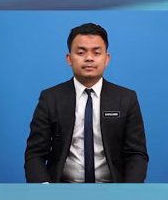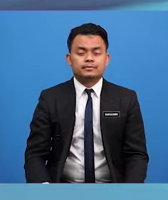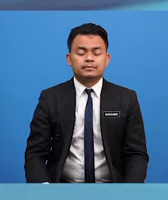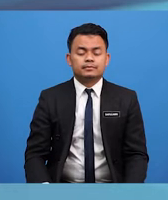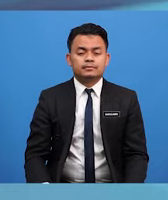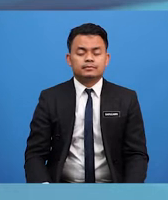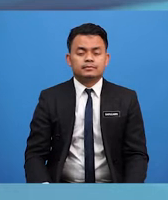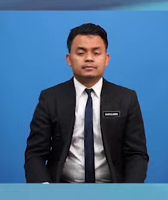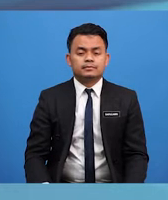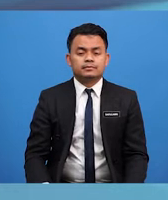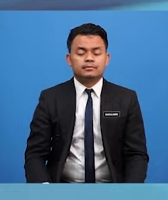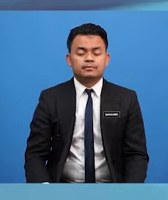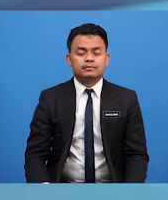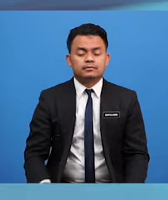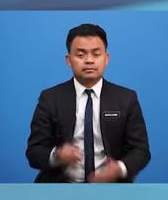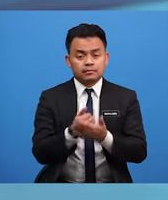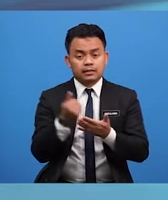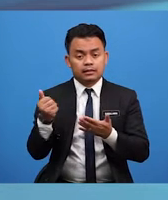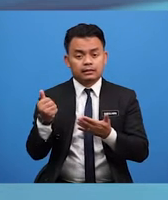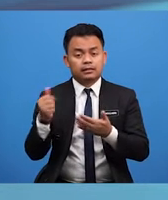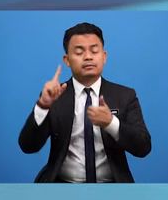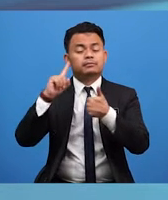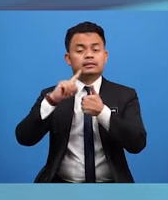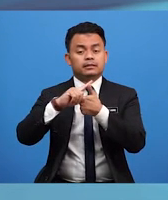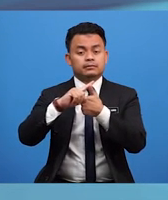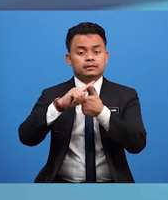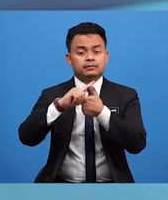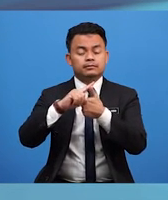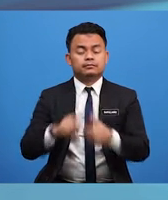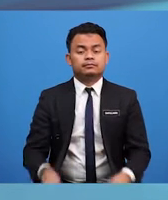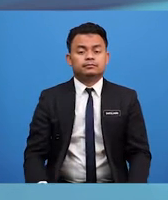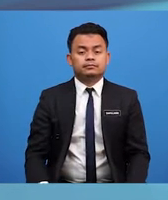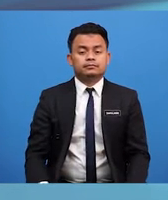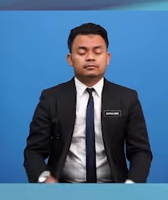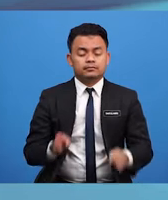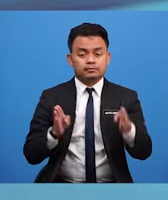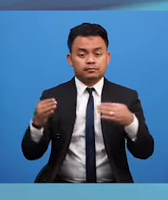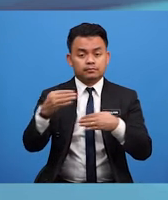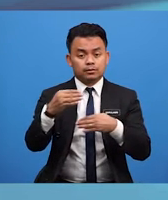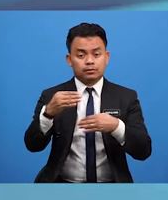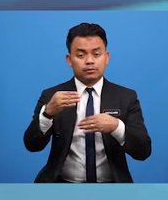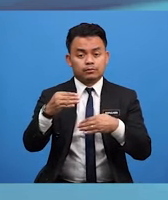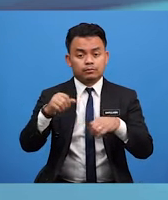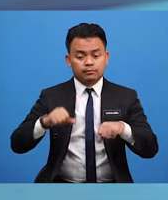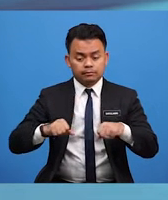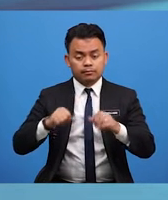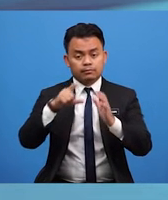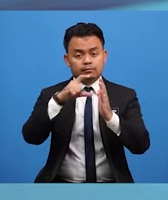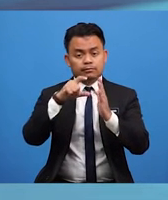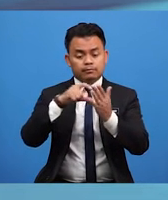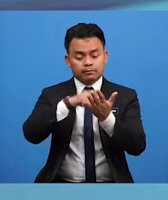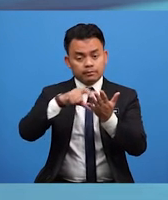Manakala peralatan pula ialah Pertama, blok batik terap atau blok sarang